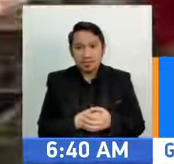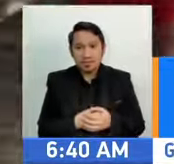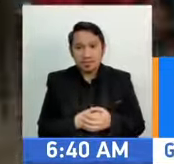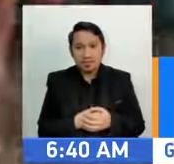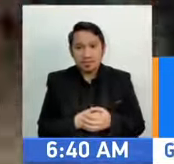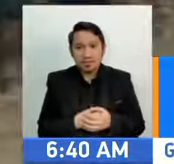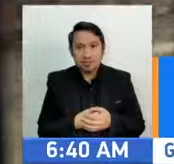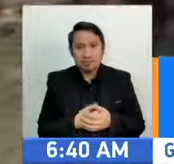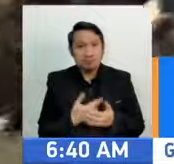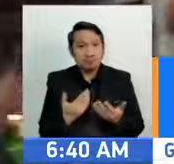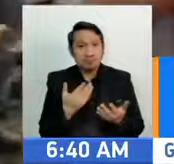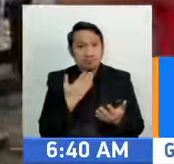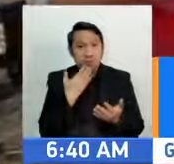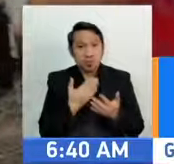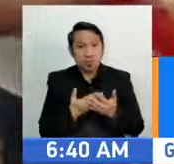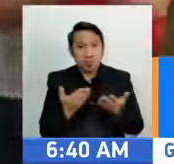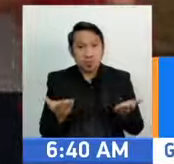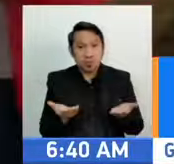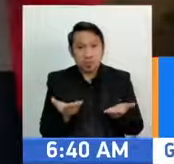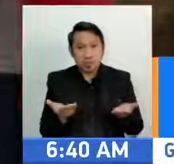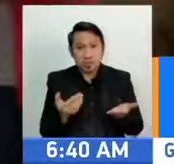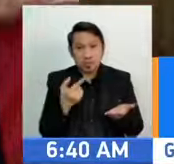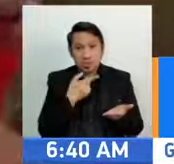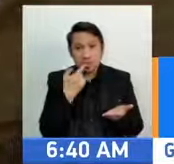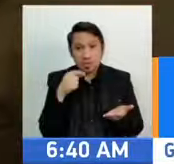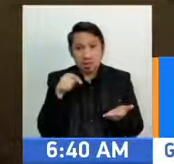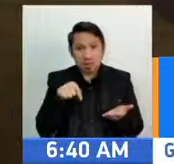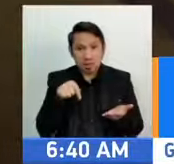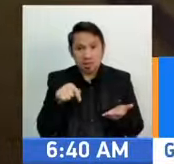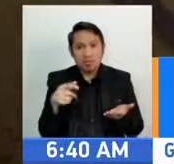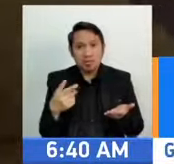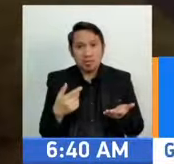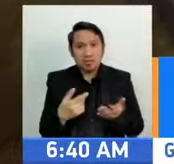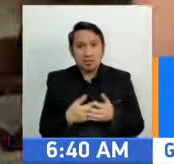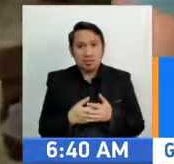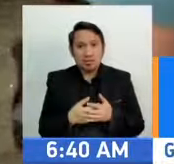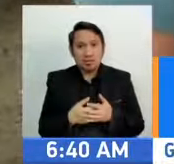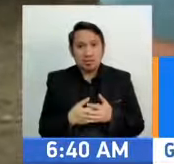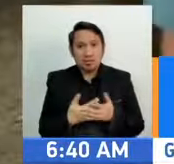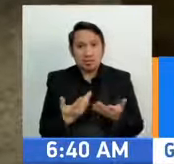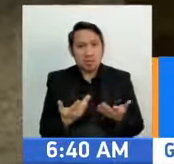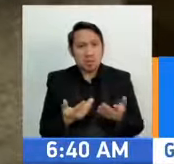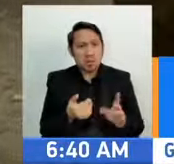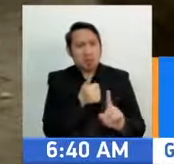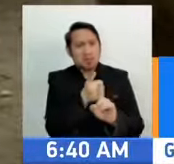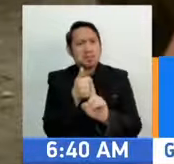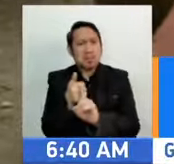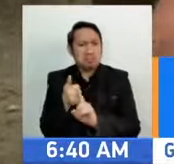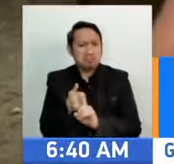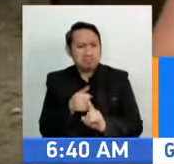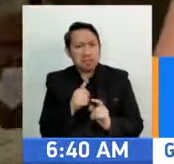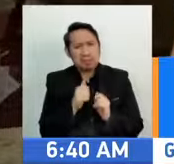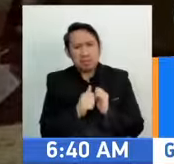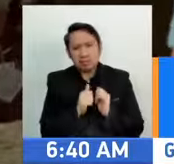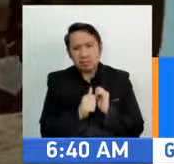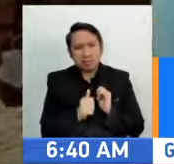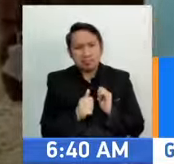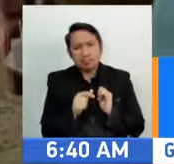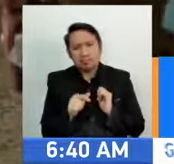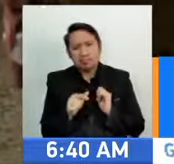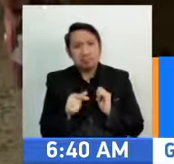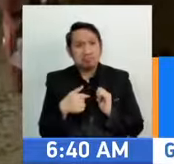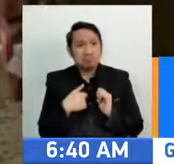dito, ito may mga station dito. Tsaka, guys, cowboy na lang din tayo. Kasi syempre, ito yung pinuntahan natin